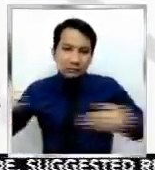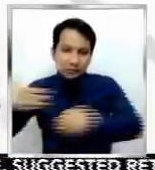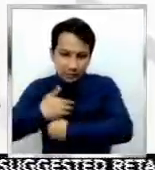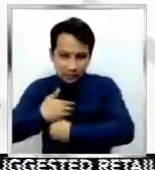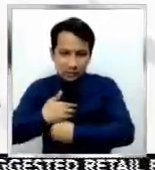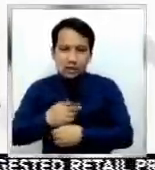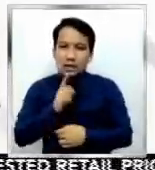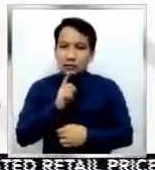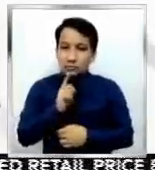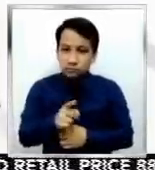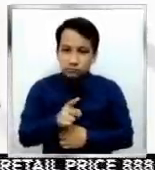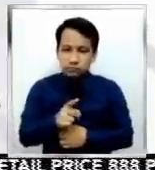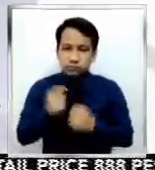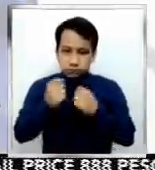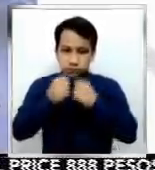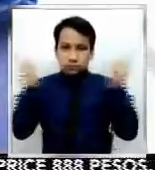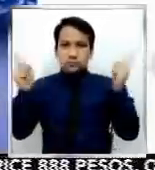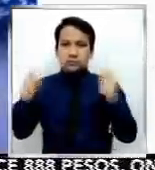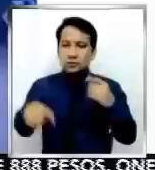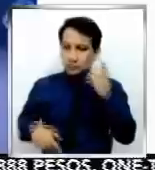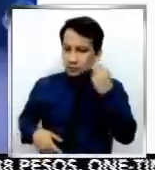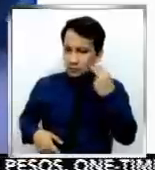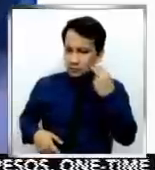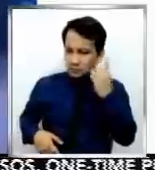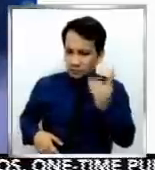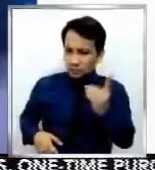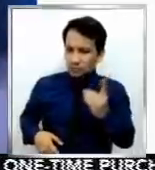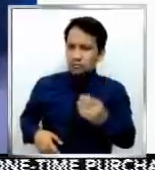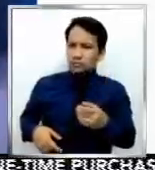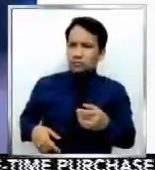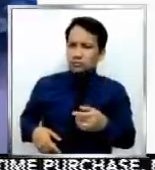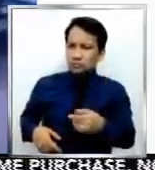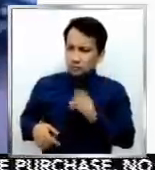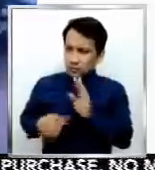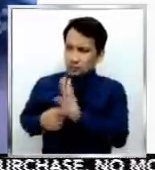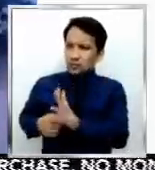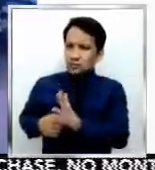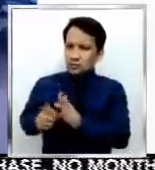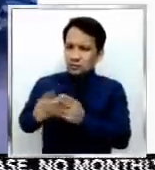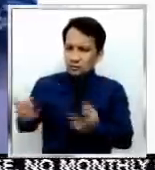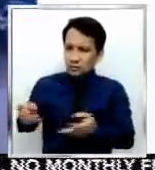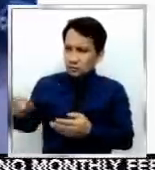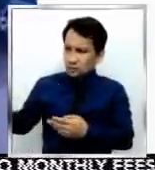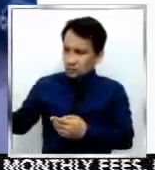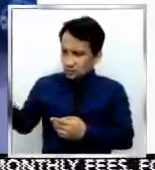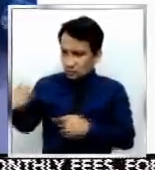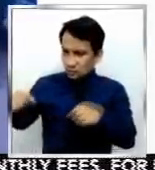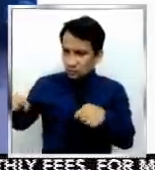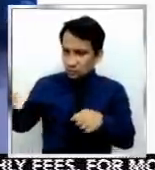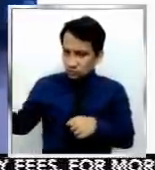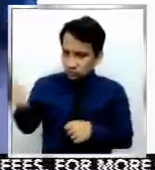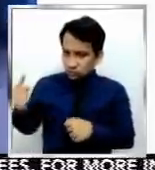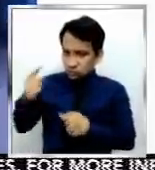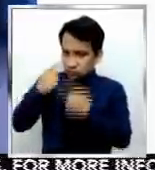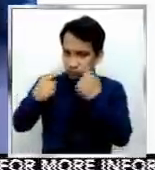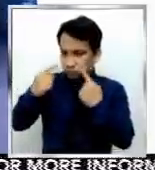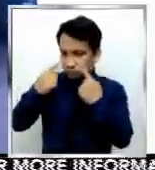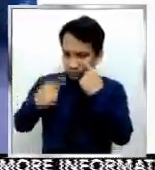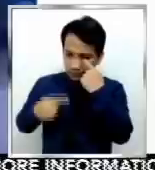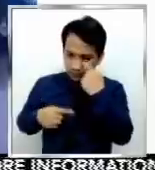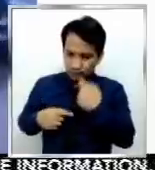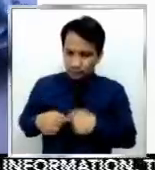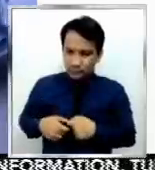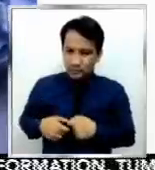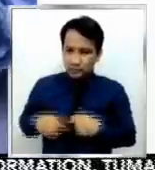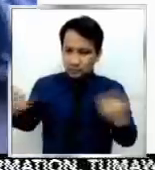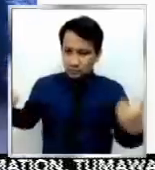na ikinagulat ni Hannibal. Pagbigay ko pa lang umiyak na agad siya eh. Tapos, sinundan niya ako na